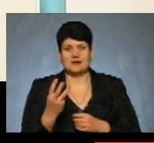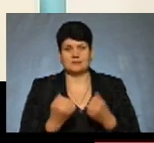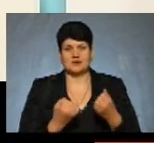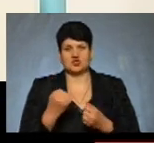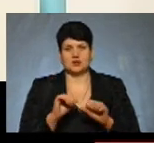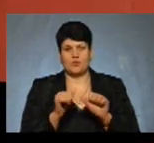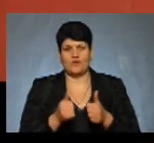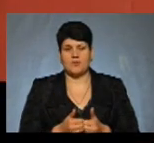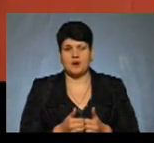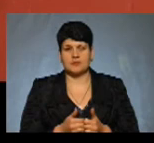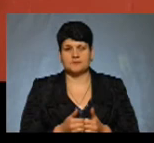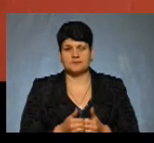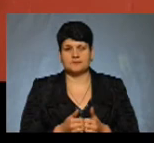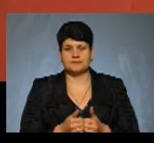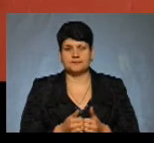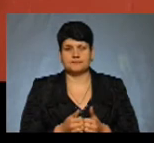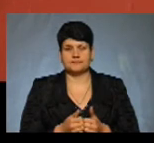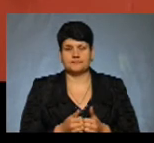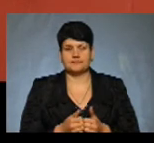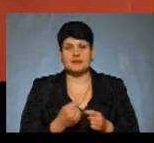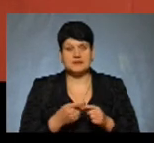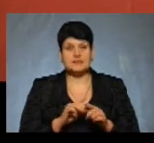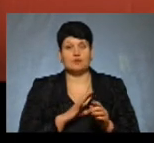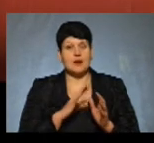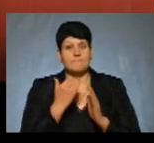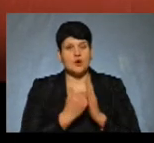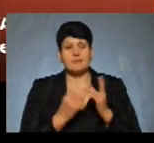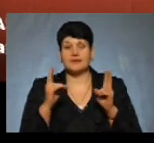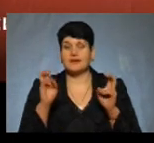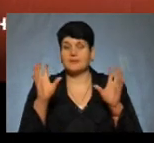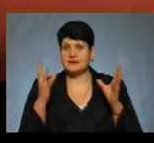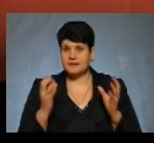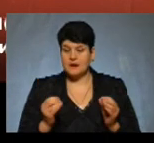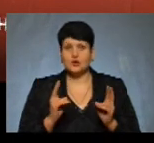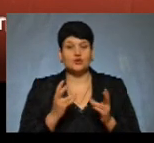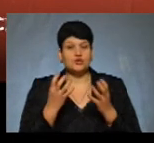оформлені. Ну, це була програма «Тема дня». Хто ще не